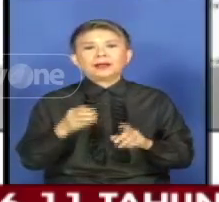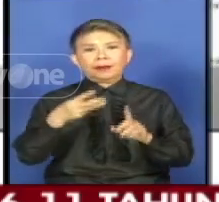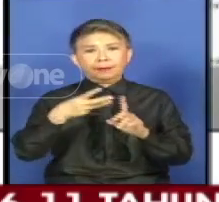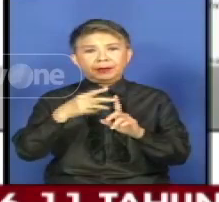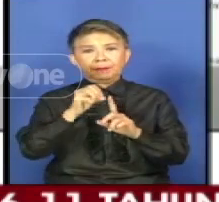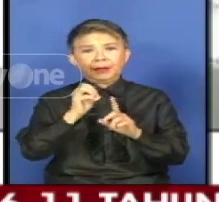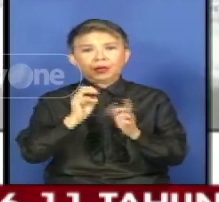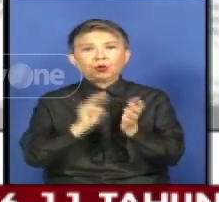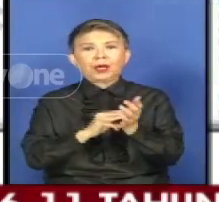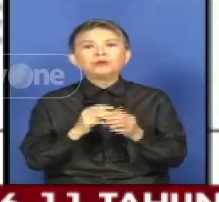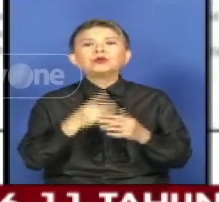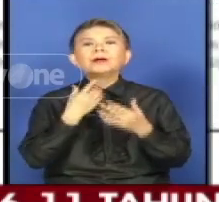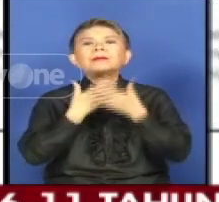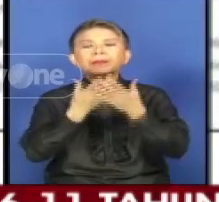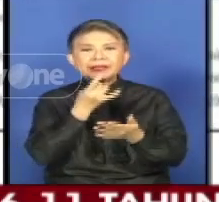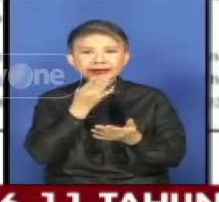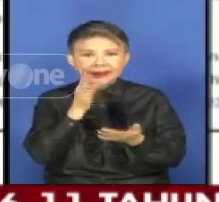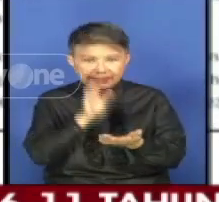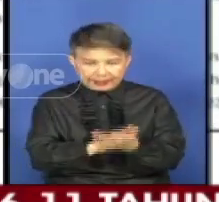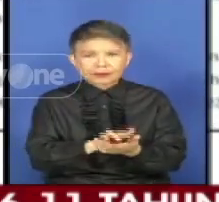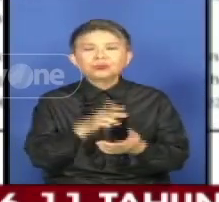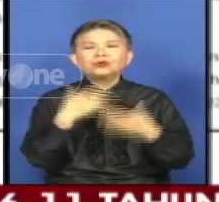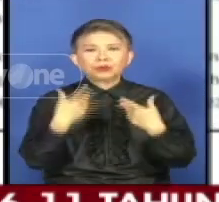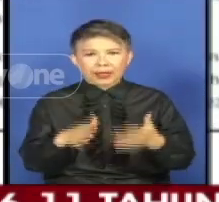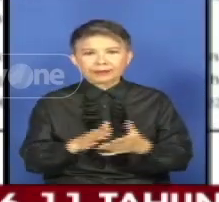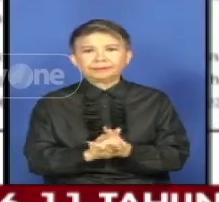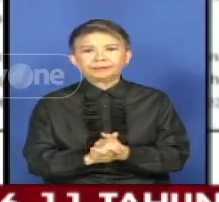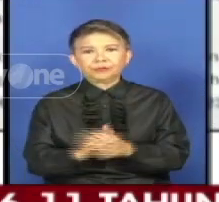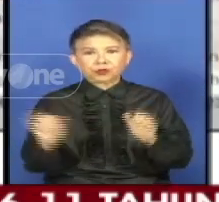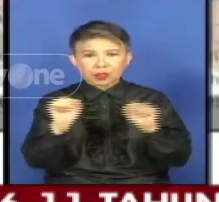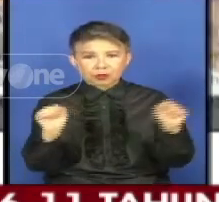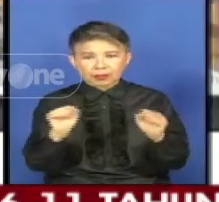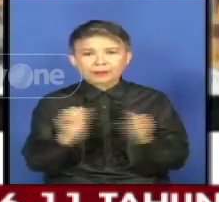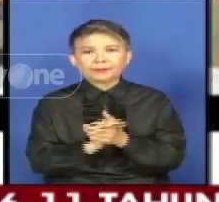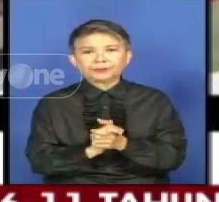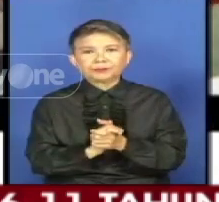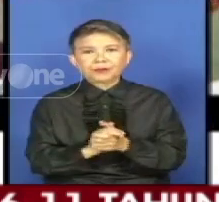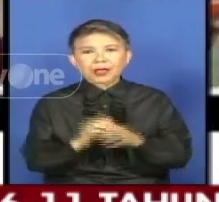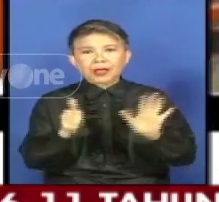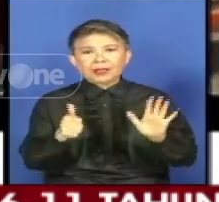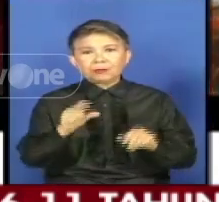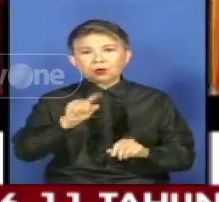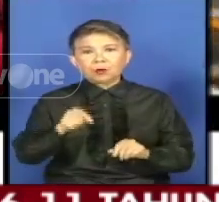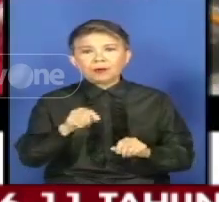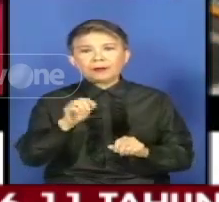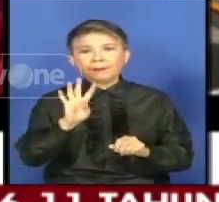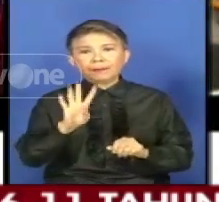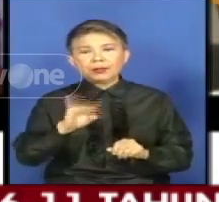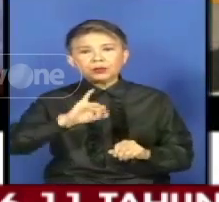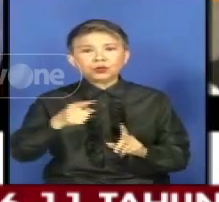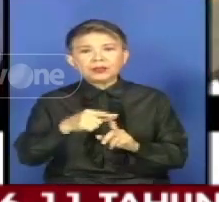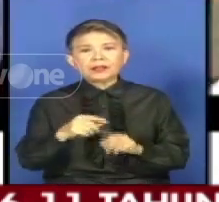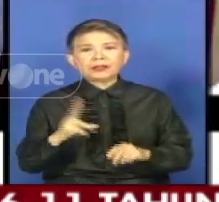use authorization ataupun otorisasi penggunaan darurat. Dan terdapat sebanyak 6,4 juta dosis